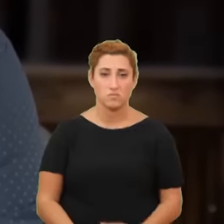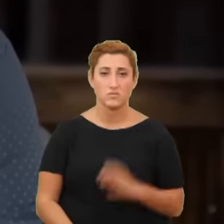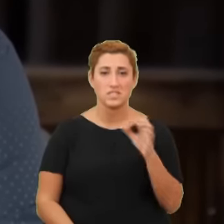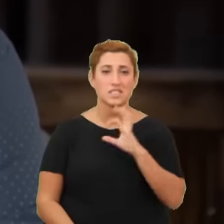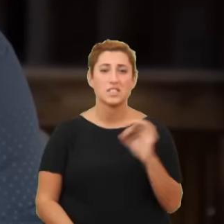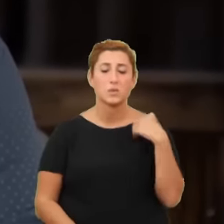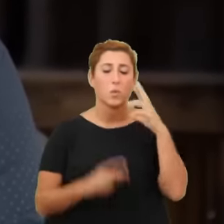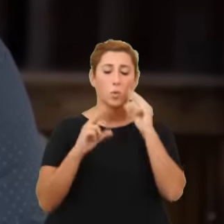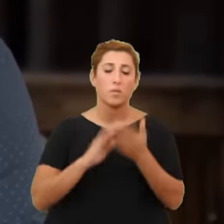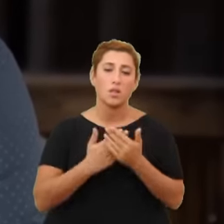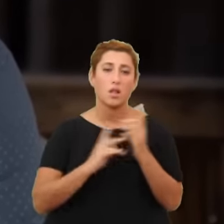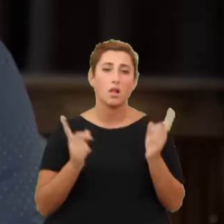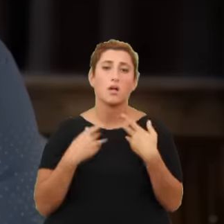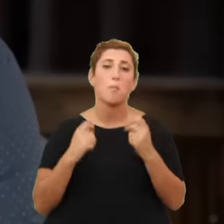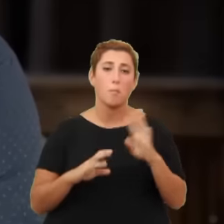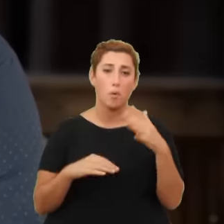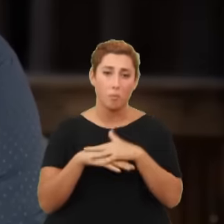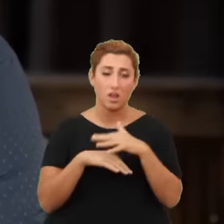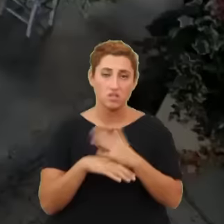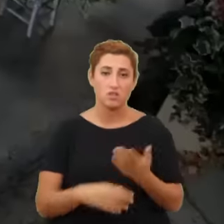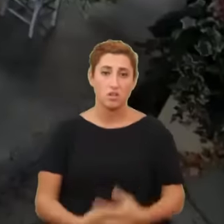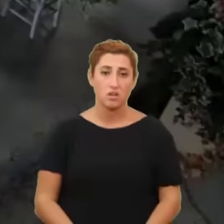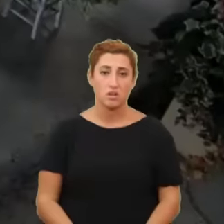Artık hiç uyuyamıyorum biliyor musun geceleri?